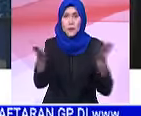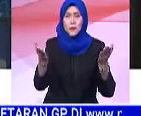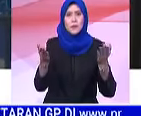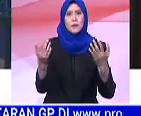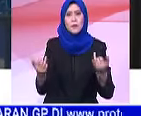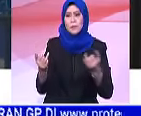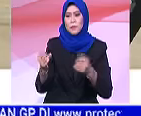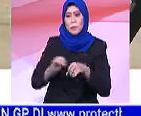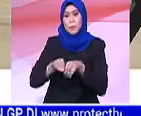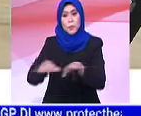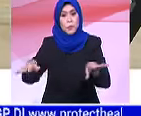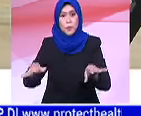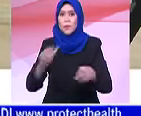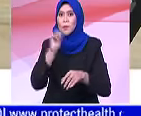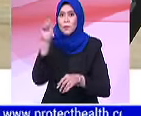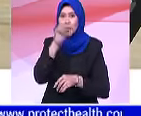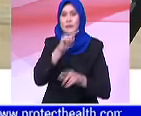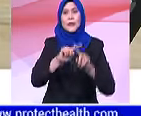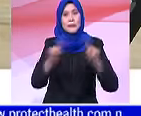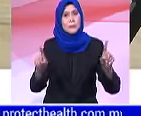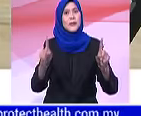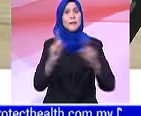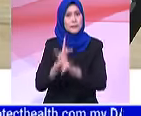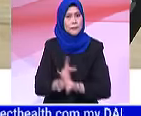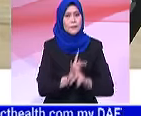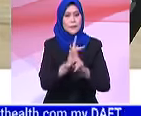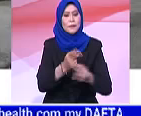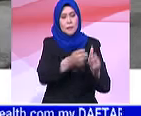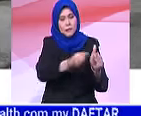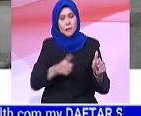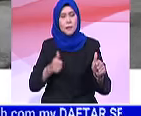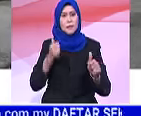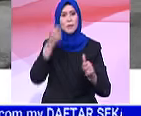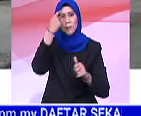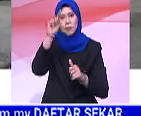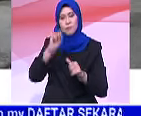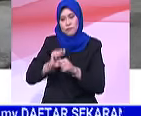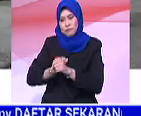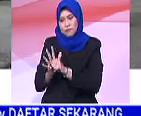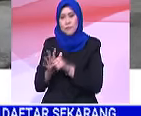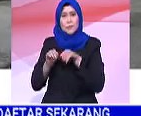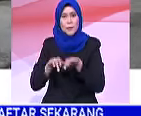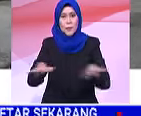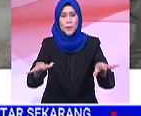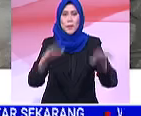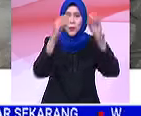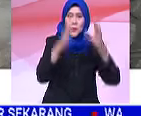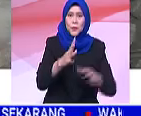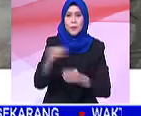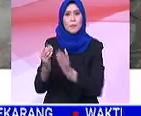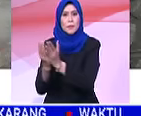dilihat tidak kritikal namun langkah pencegahan diambil serius bagi mengekang penularan terutamanya dalam kalangan guru dan